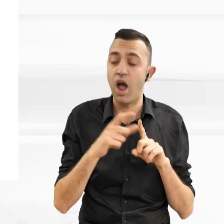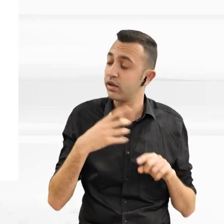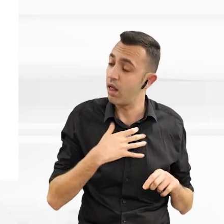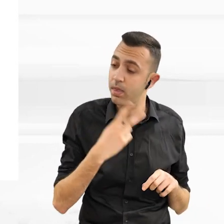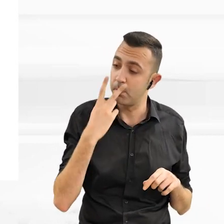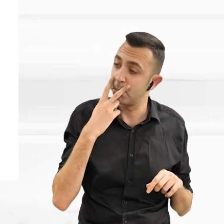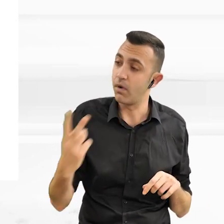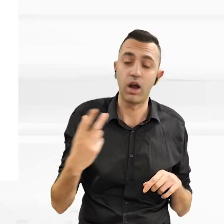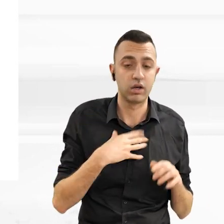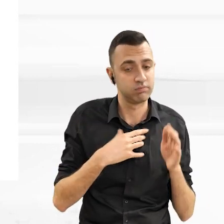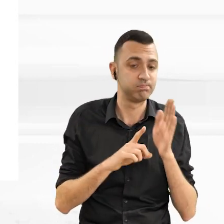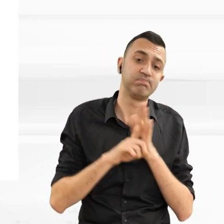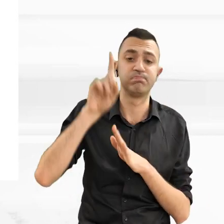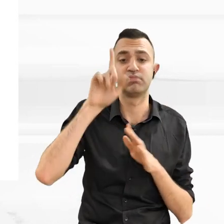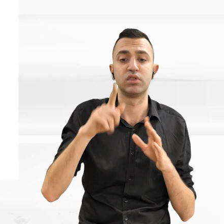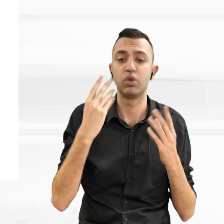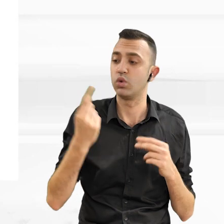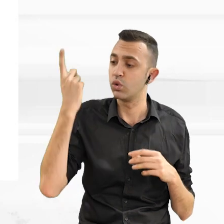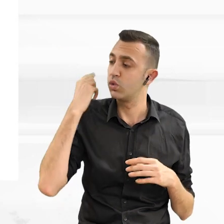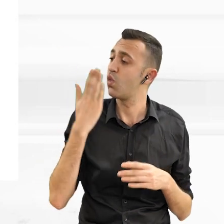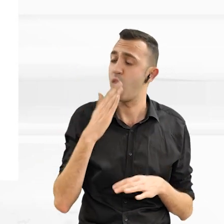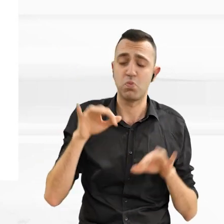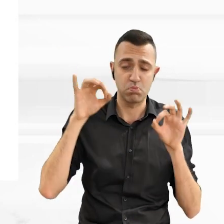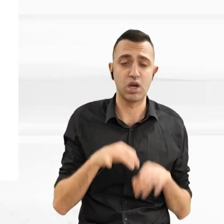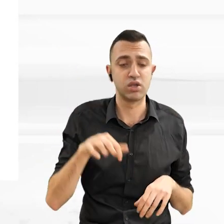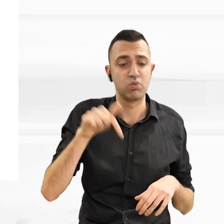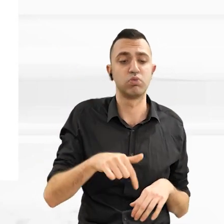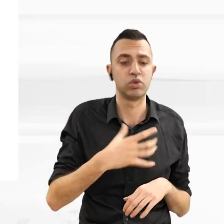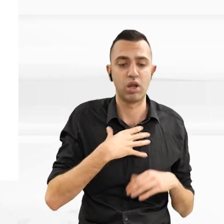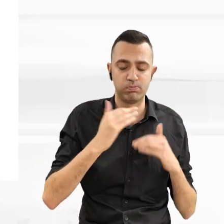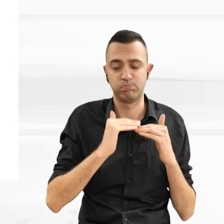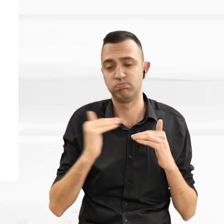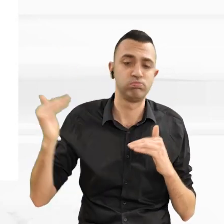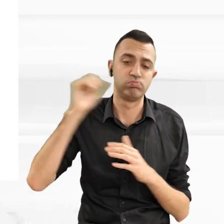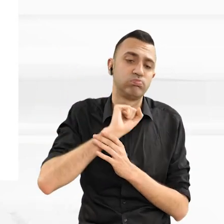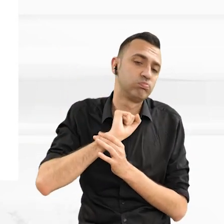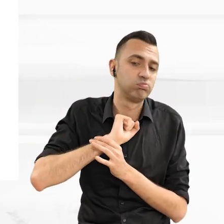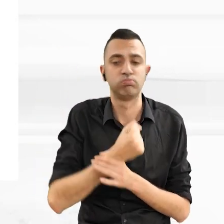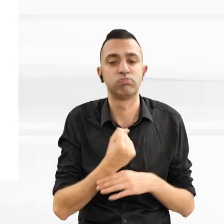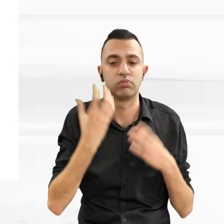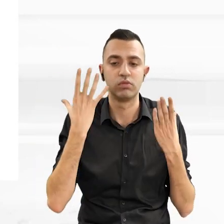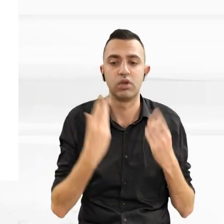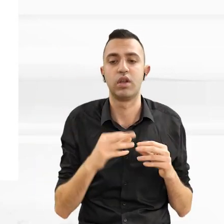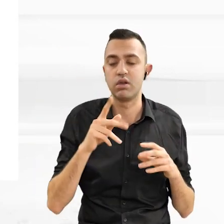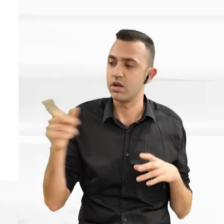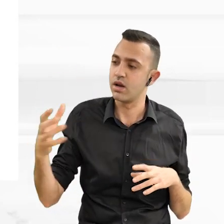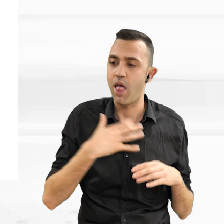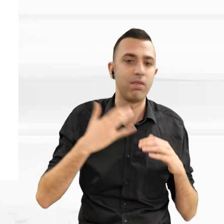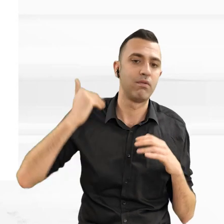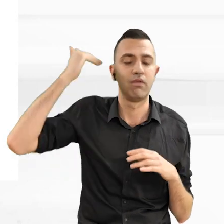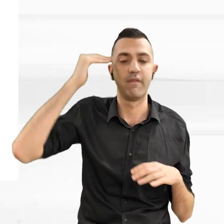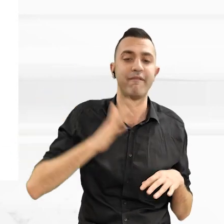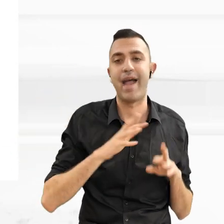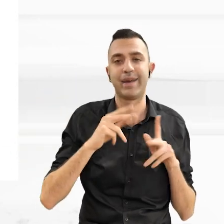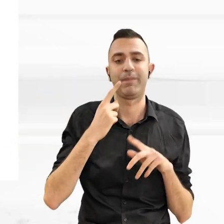bak ki nurşit olayım ders din mektebe başladı bugünün iyi olayım da yani haddini bilmeme anlamı